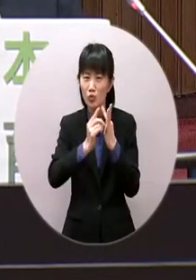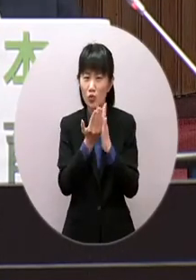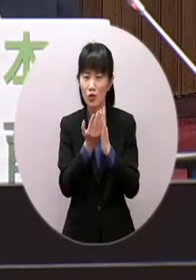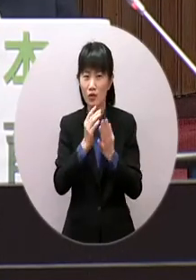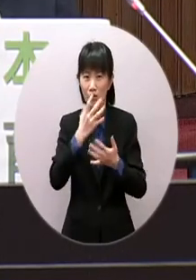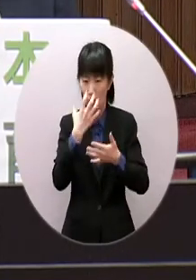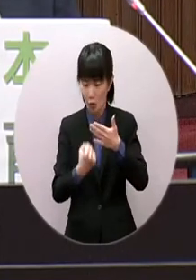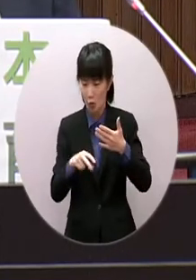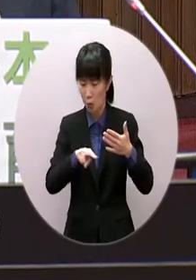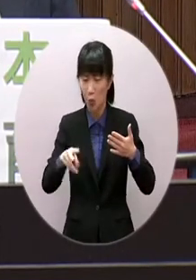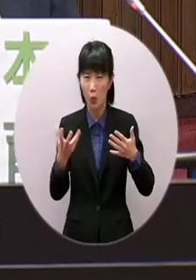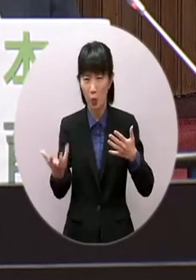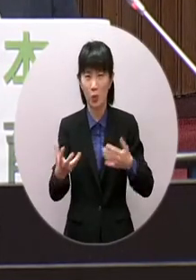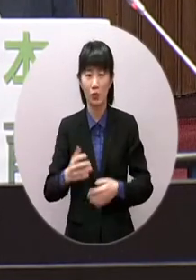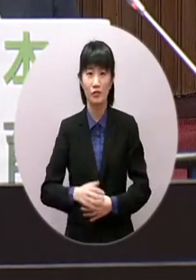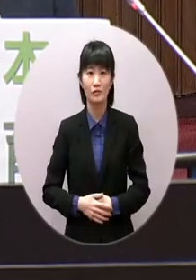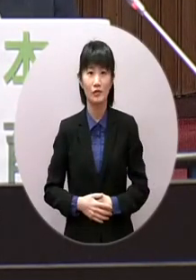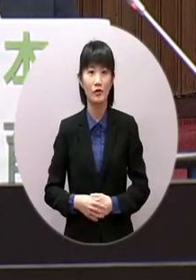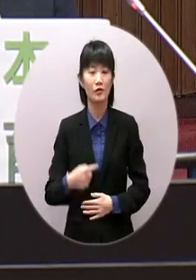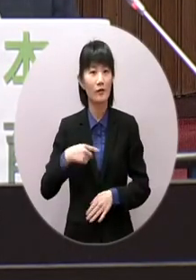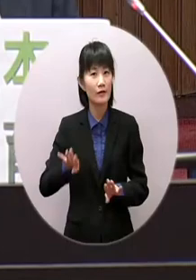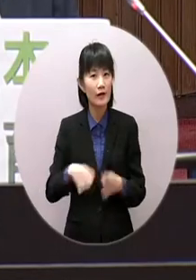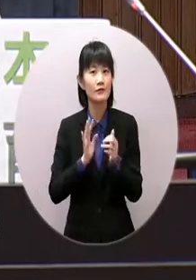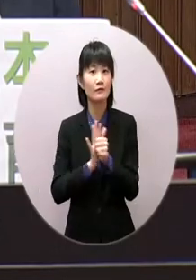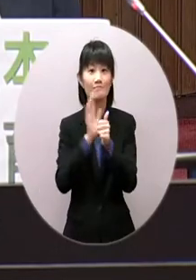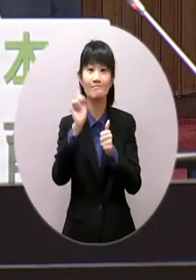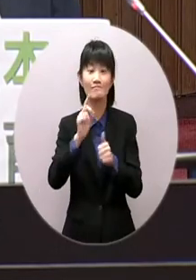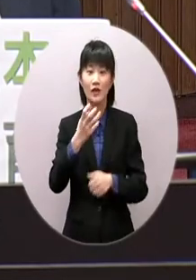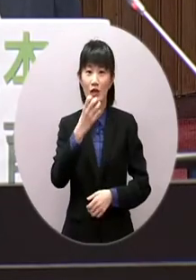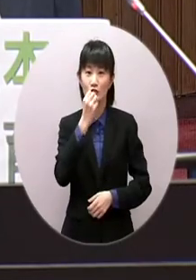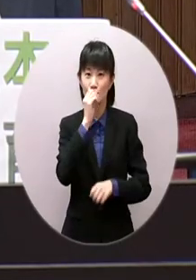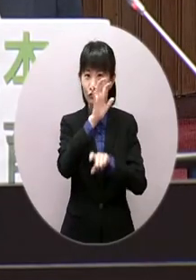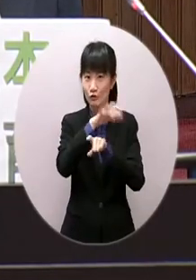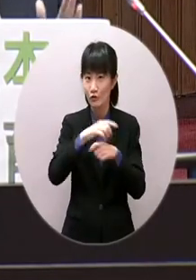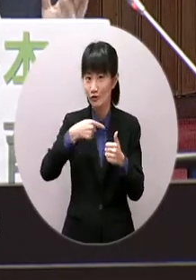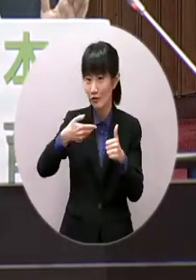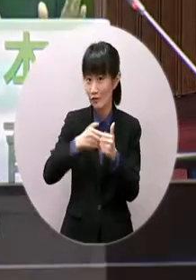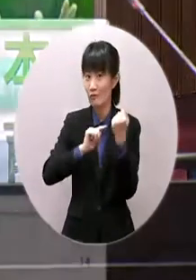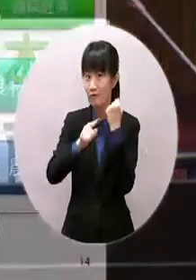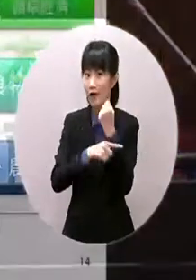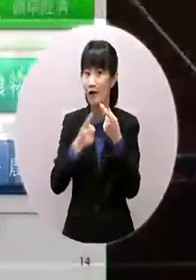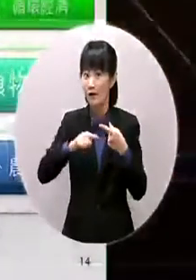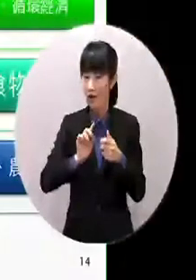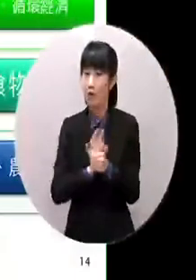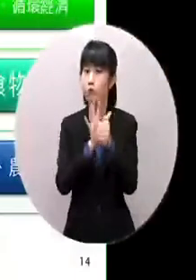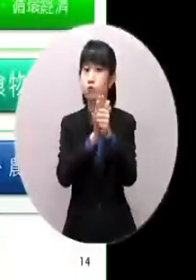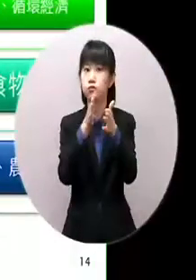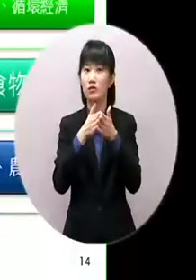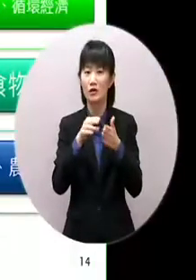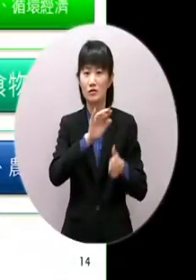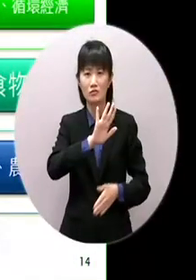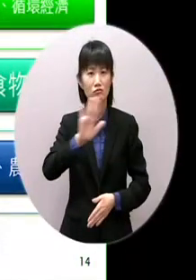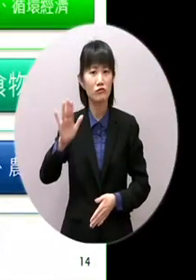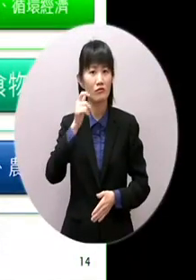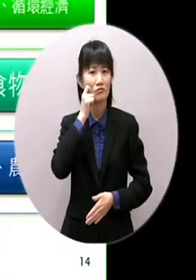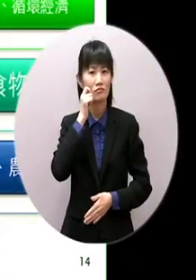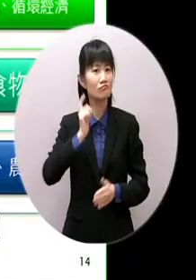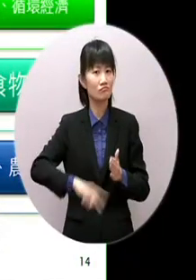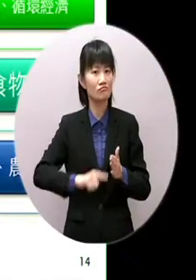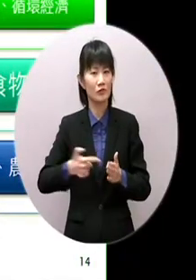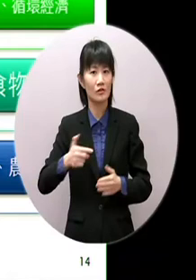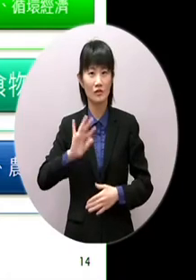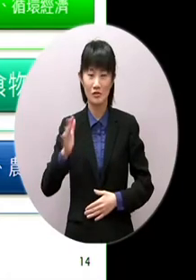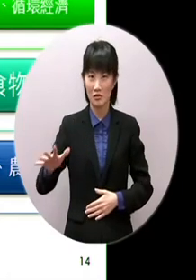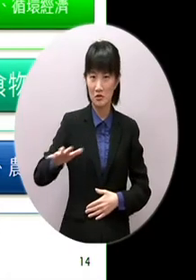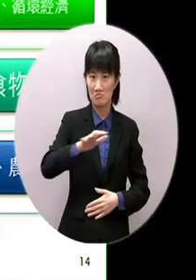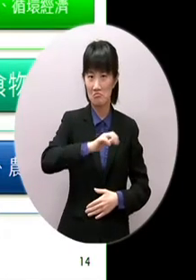动食农教育法吧。食农教育法不难，但是我们缺乏制度性的支持，我们缺乏一个全面